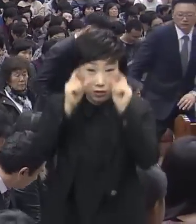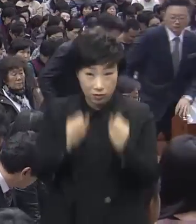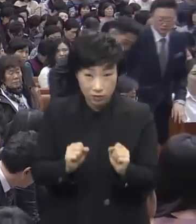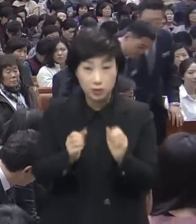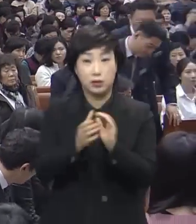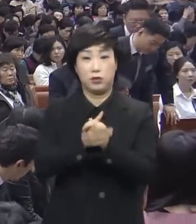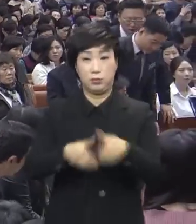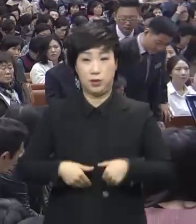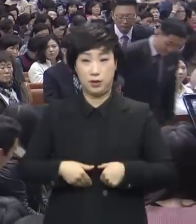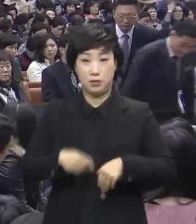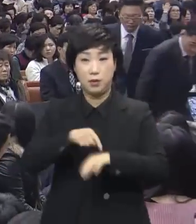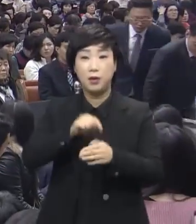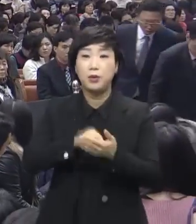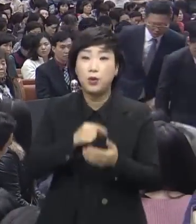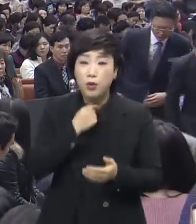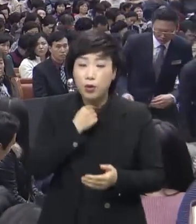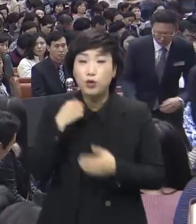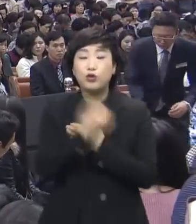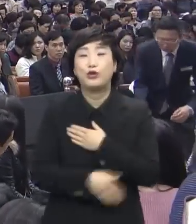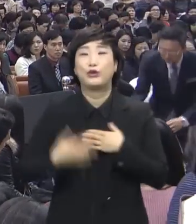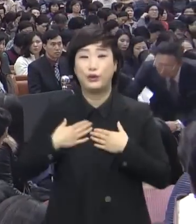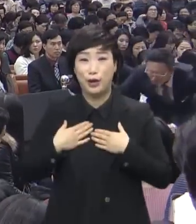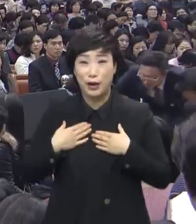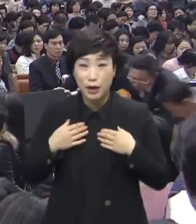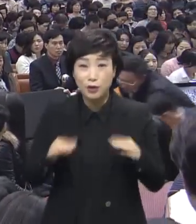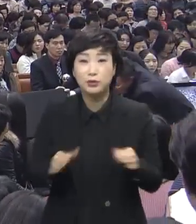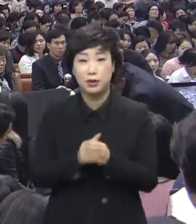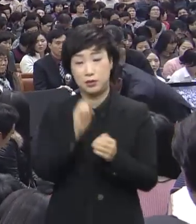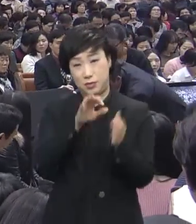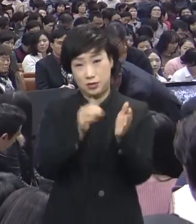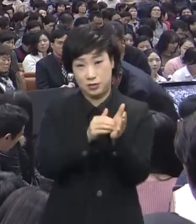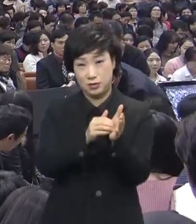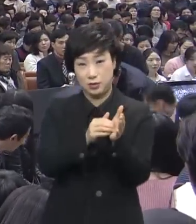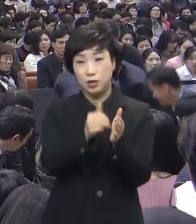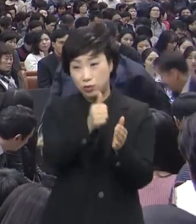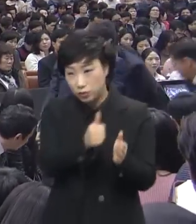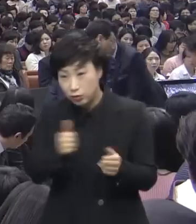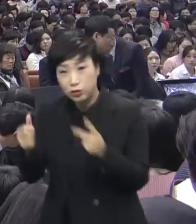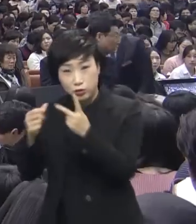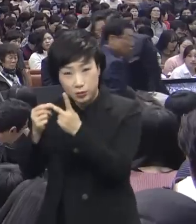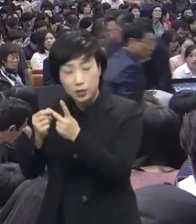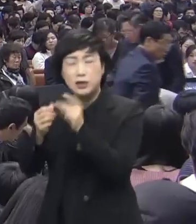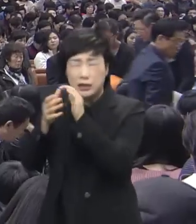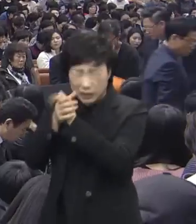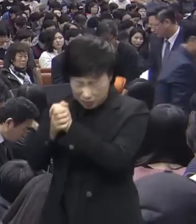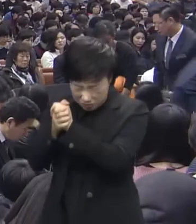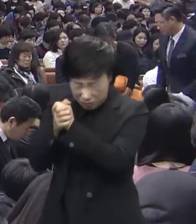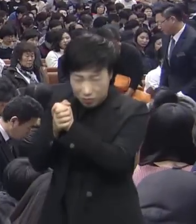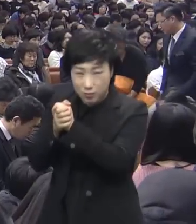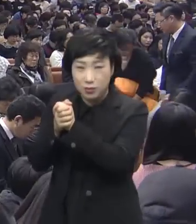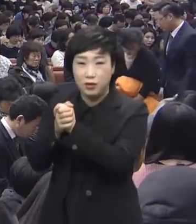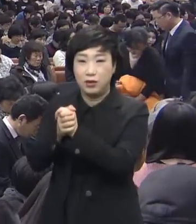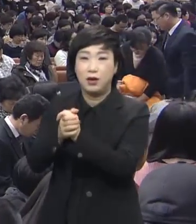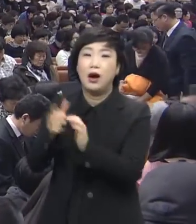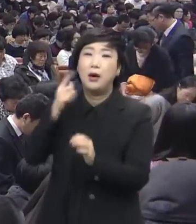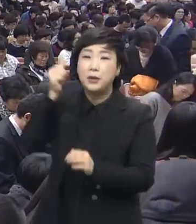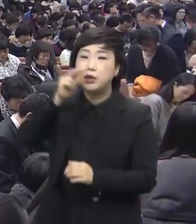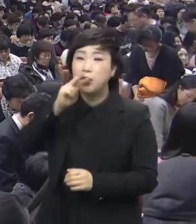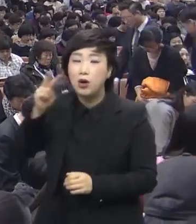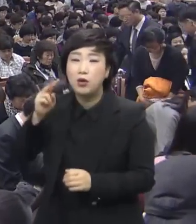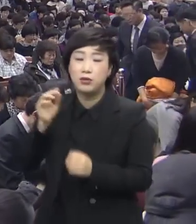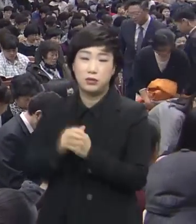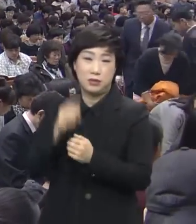기도하라 마음에는 원이로되 육신이 약하도다 하시고 다시 두 번째 나아가 기도하여 가라사대 내